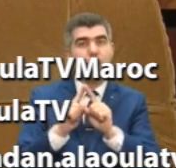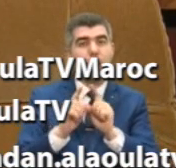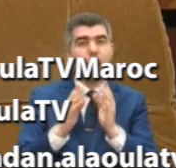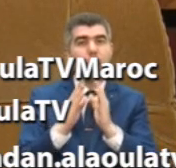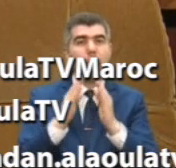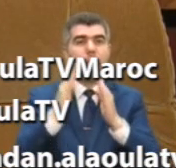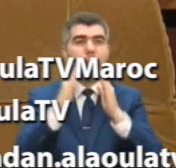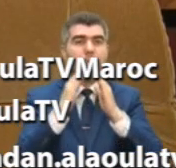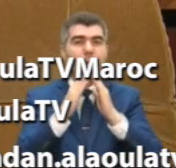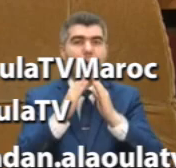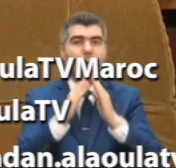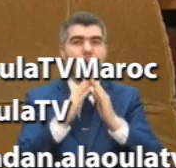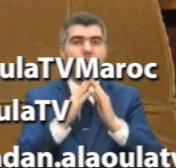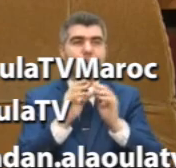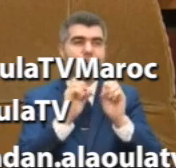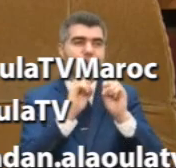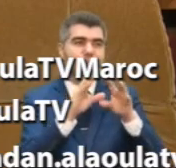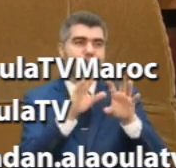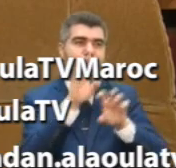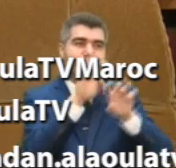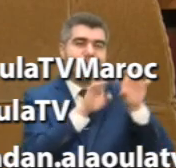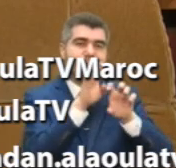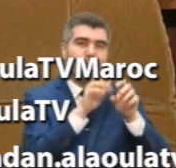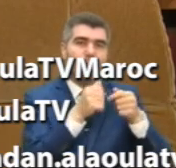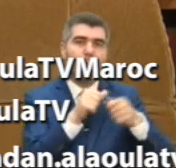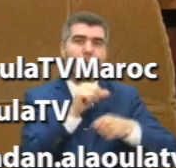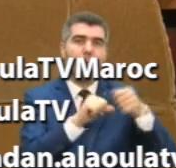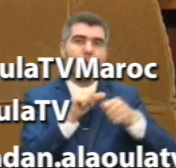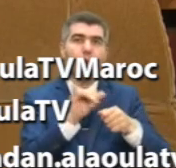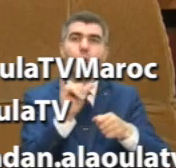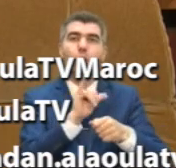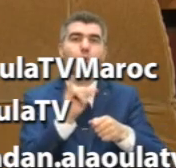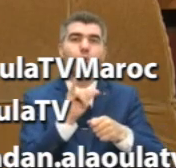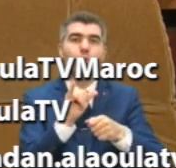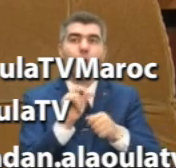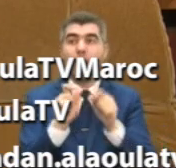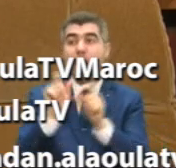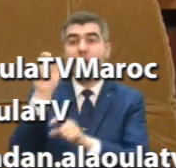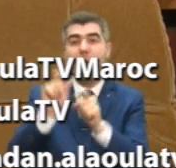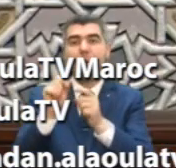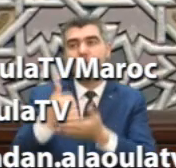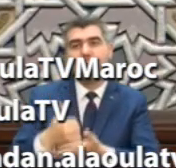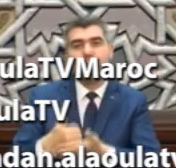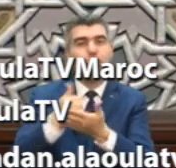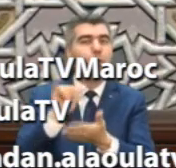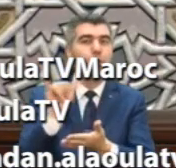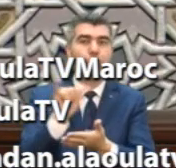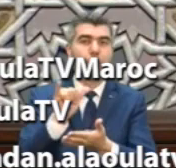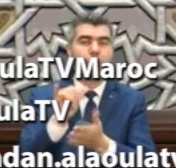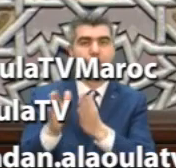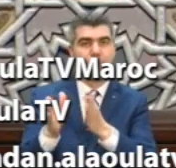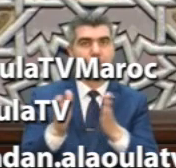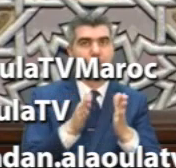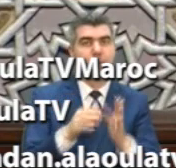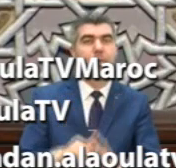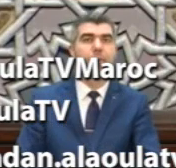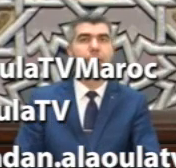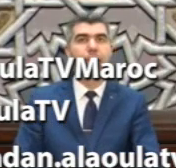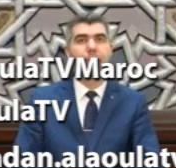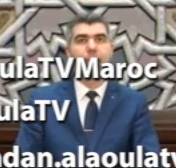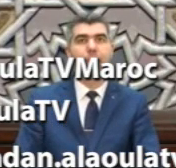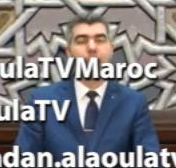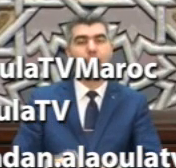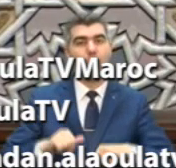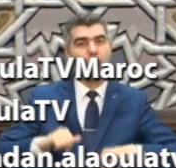ماذا اعددتم وما هي شروط الاستفاده؟ شروط الاستفاده. شكرا. شكرا سيد النائب.